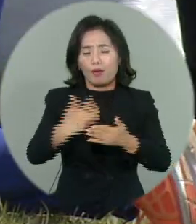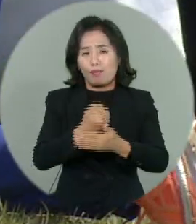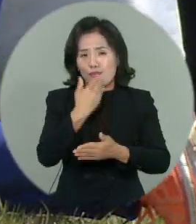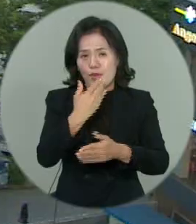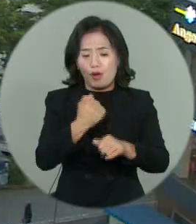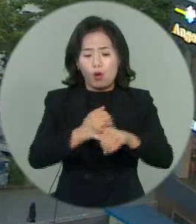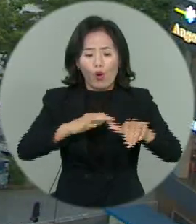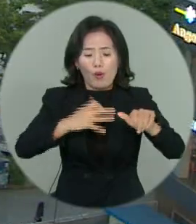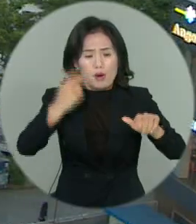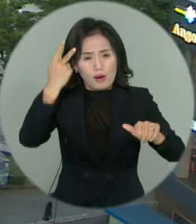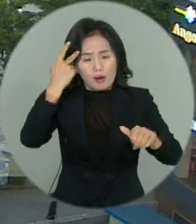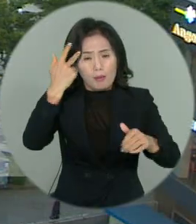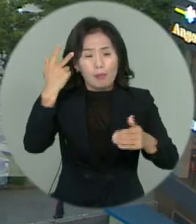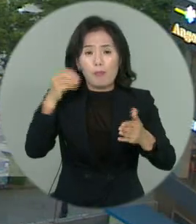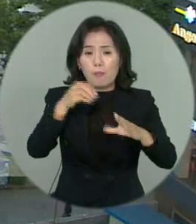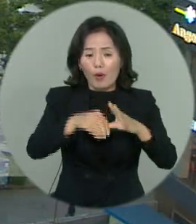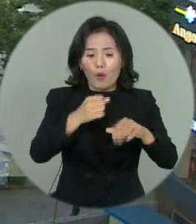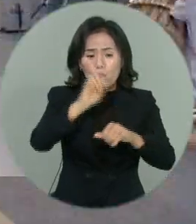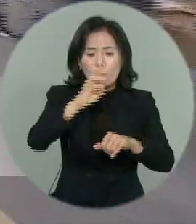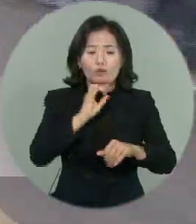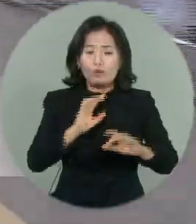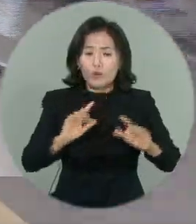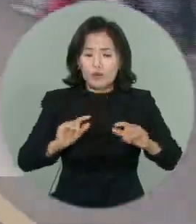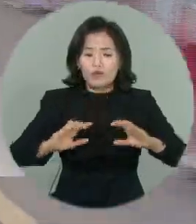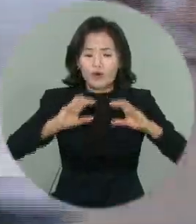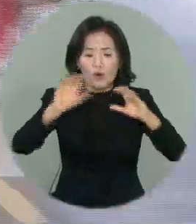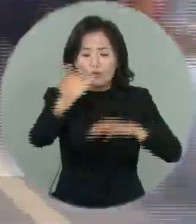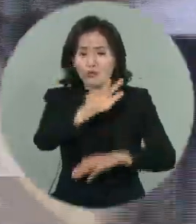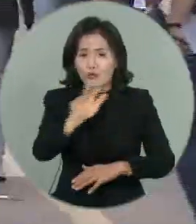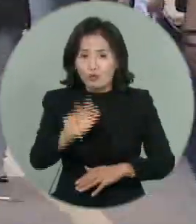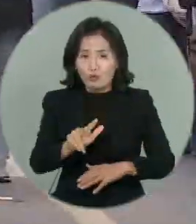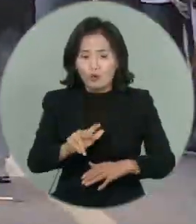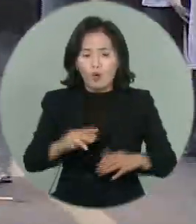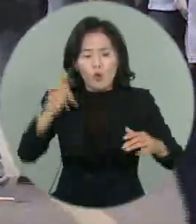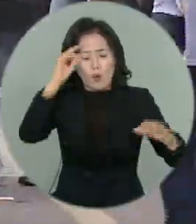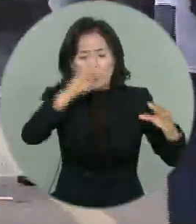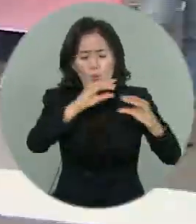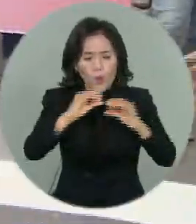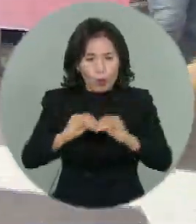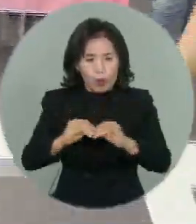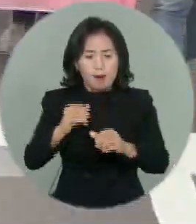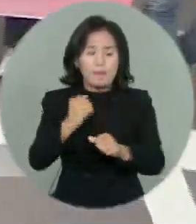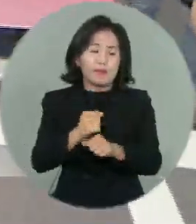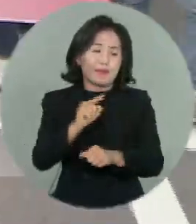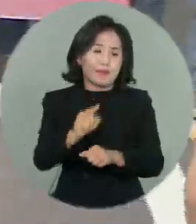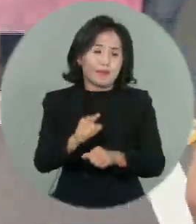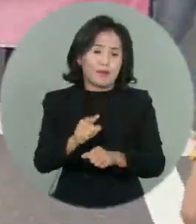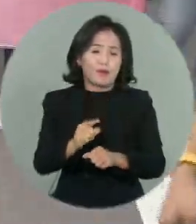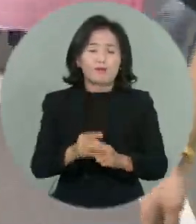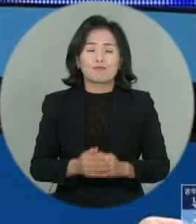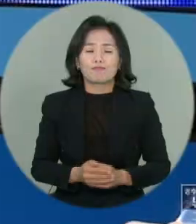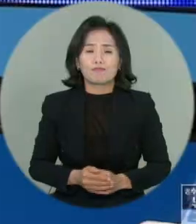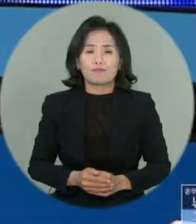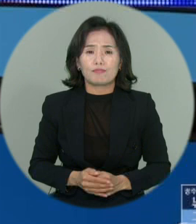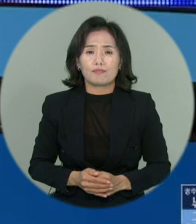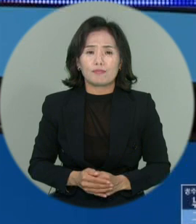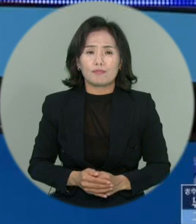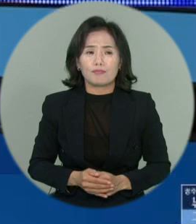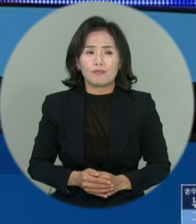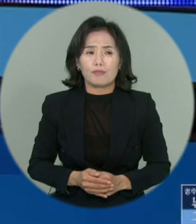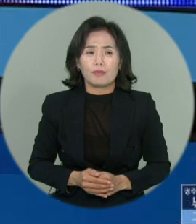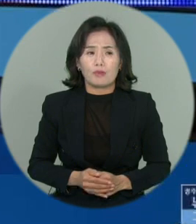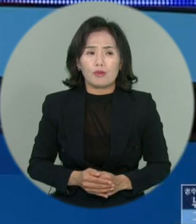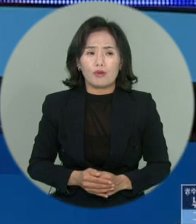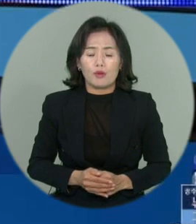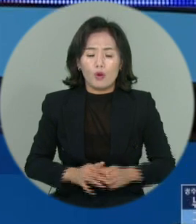51 헌법 전문 수록이 광주 아니라 전국적으로 공감을 형성했다는 것에 큰 이견이 있는 것도 아닙니다 그러면